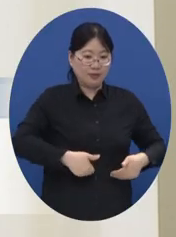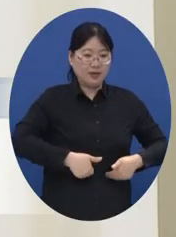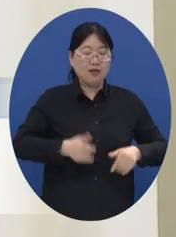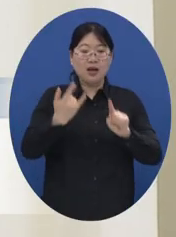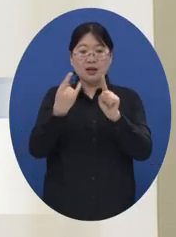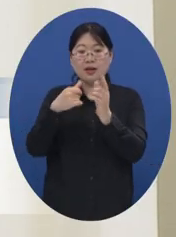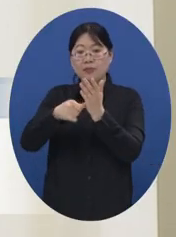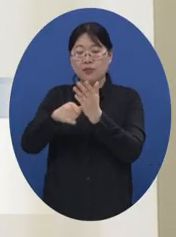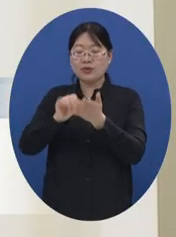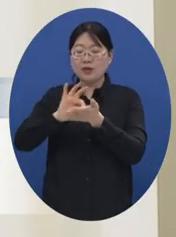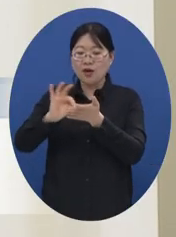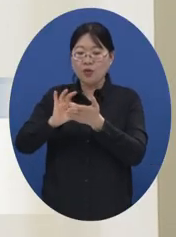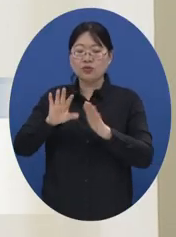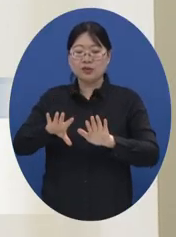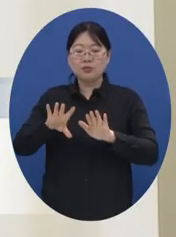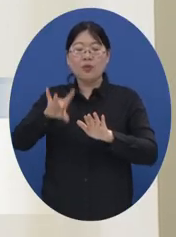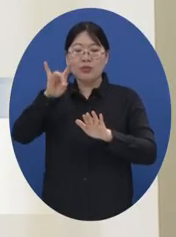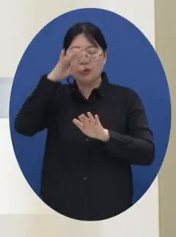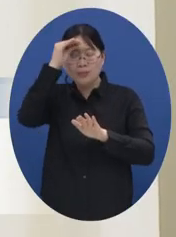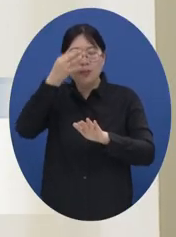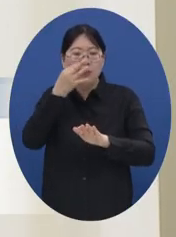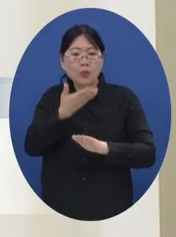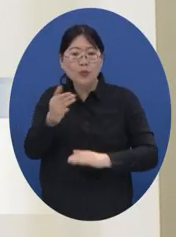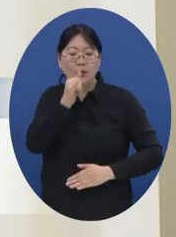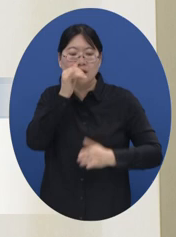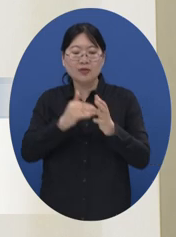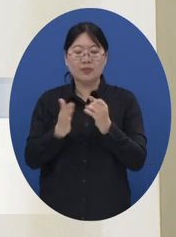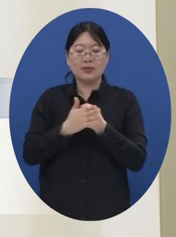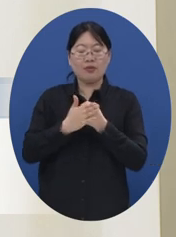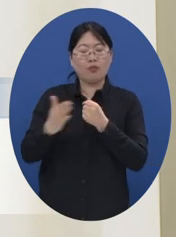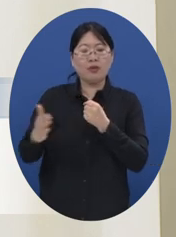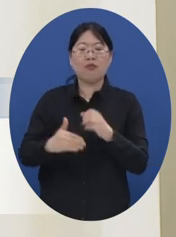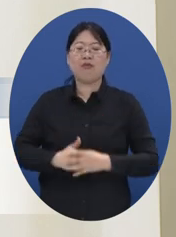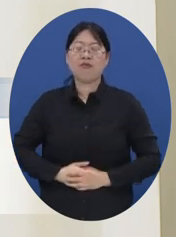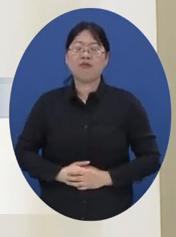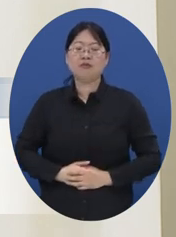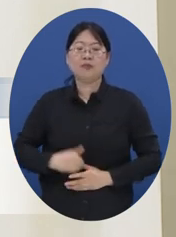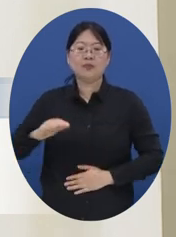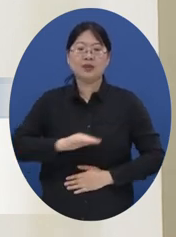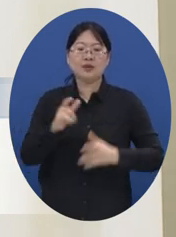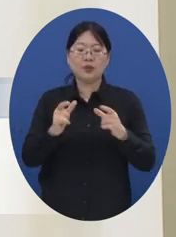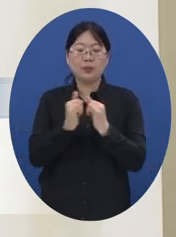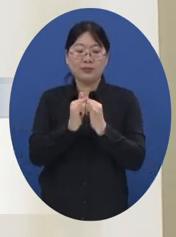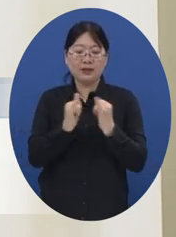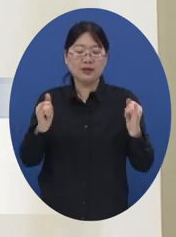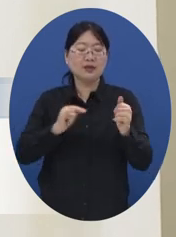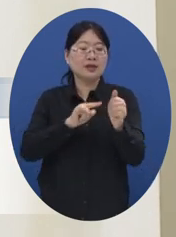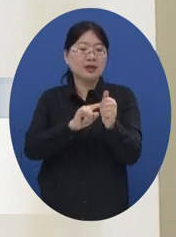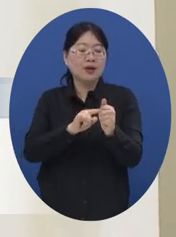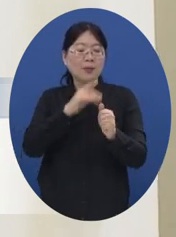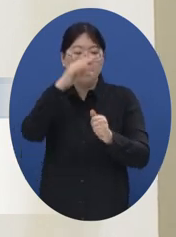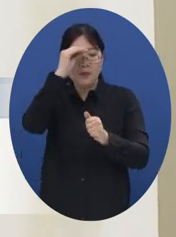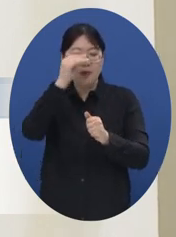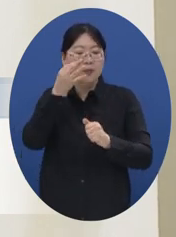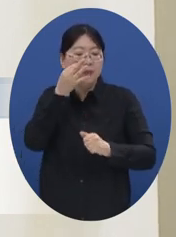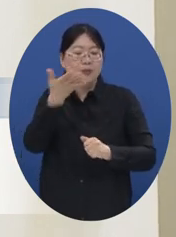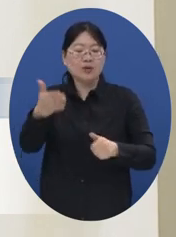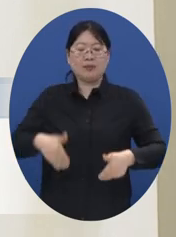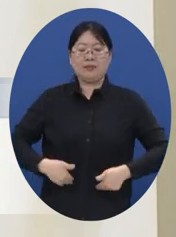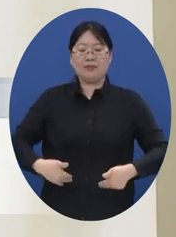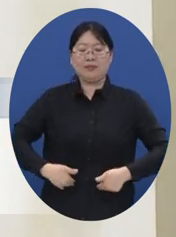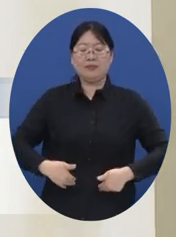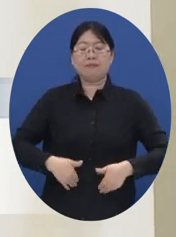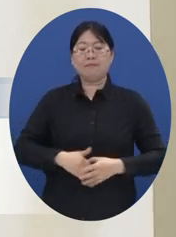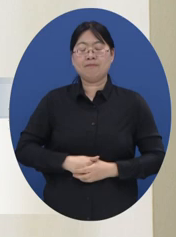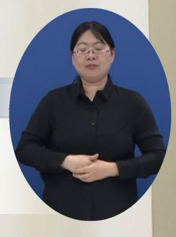우리가 먼저 솔선수범 에서 좀 절제하고 아 우리 도민들의 제 모범이 돼야